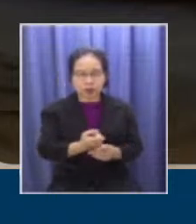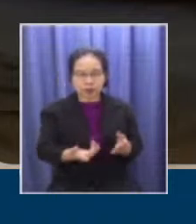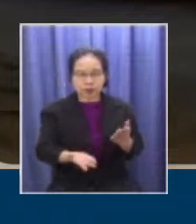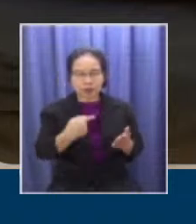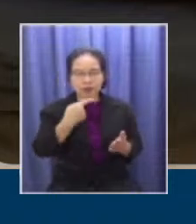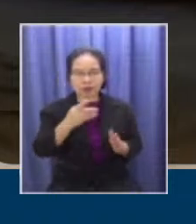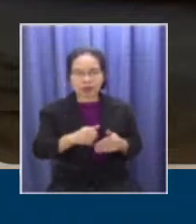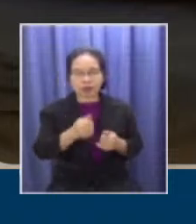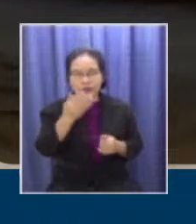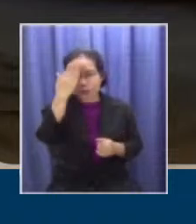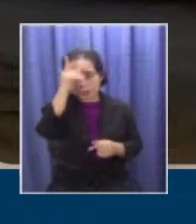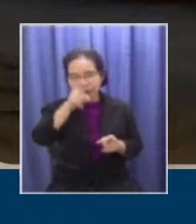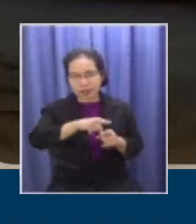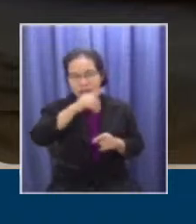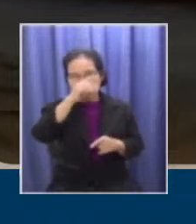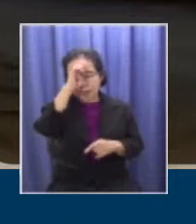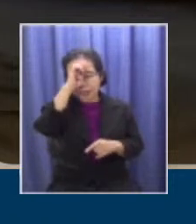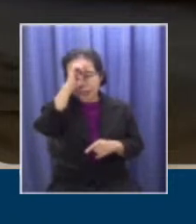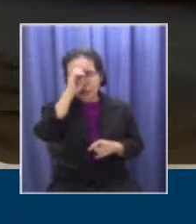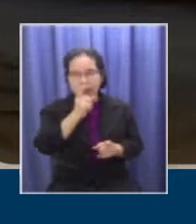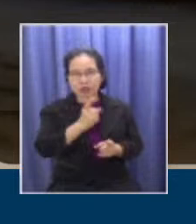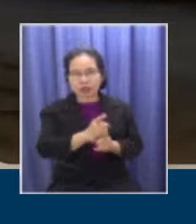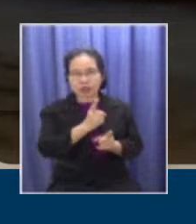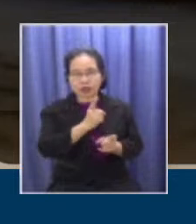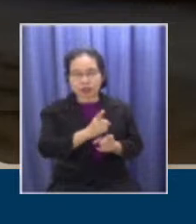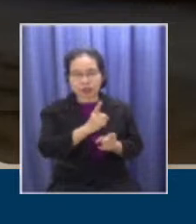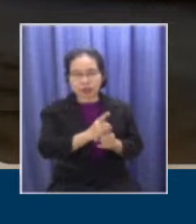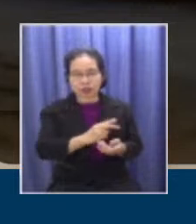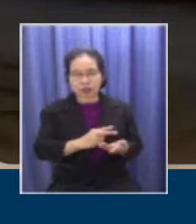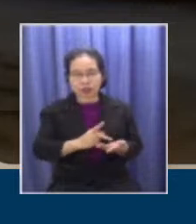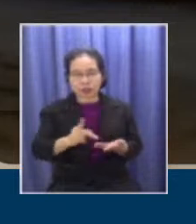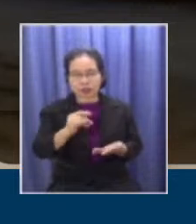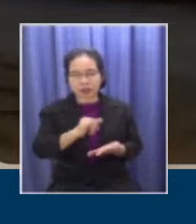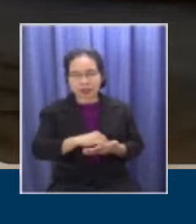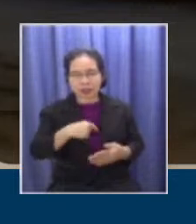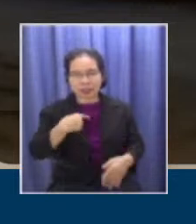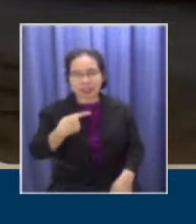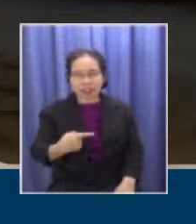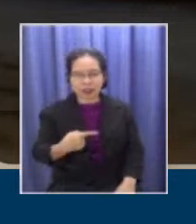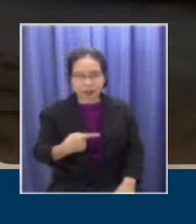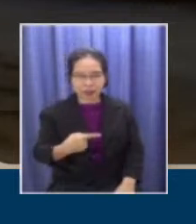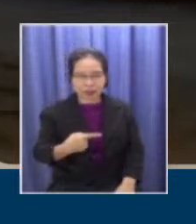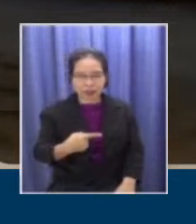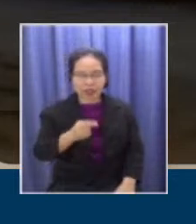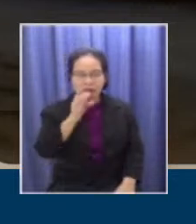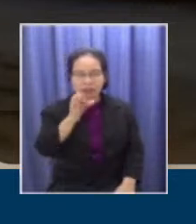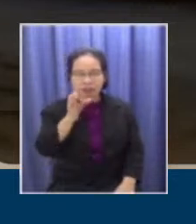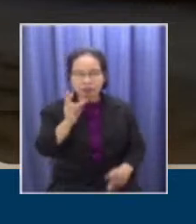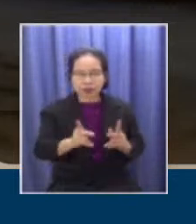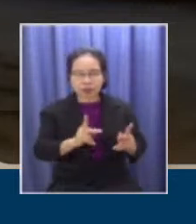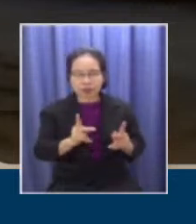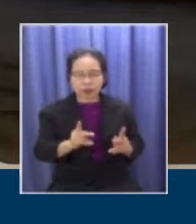frise wonim sɛ dia wo kan ye no korɛ na obebisa se wo si de hunu sɛ